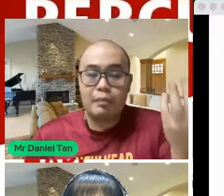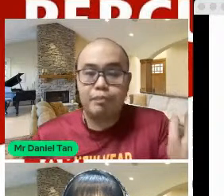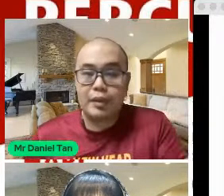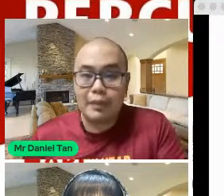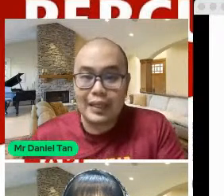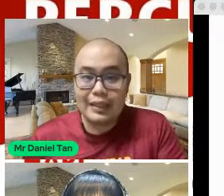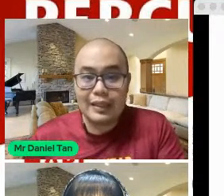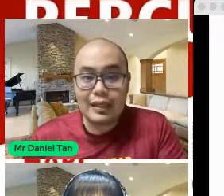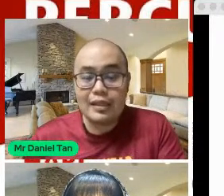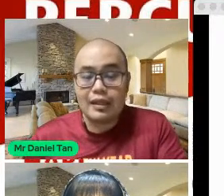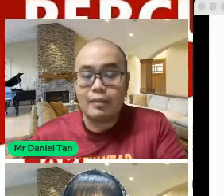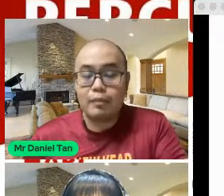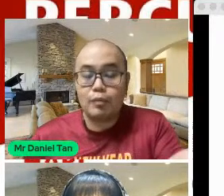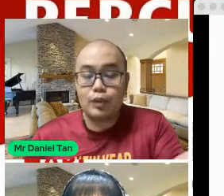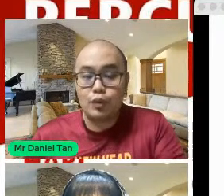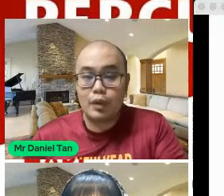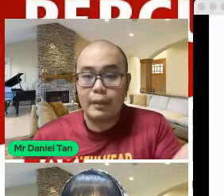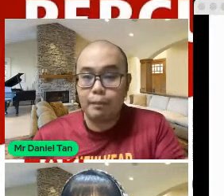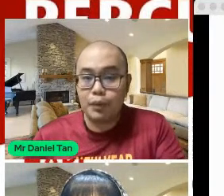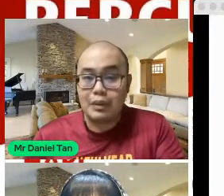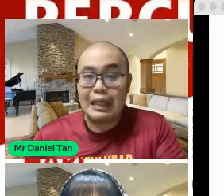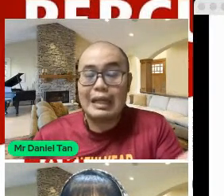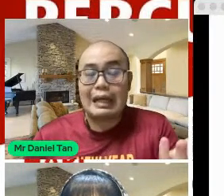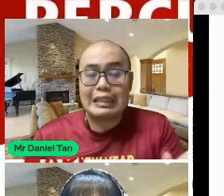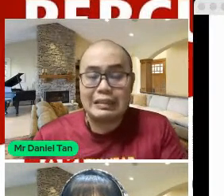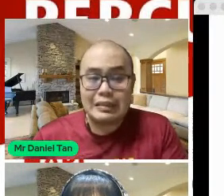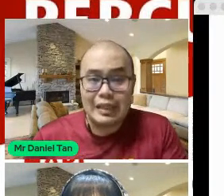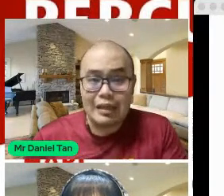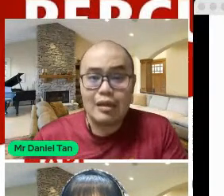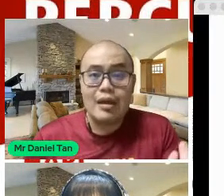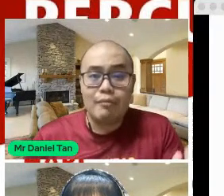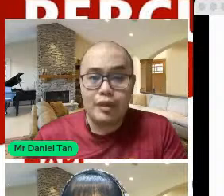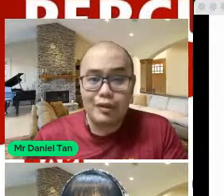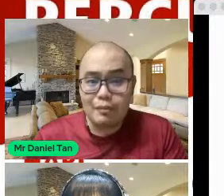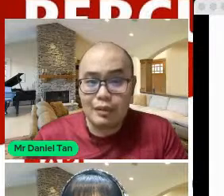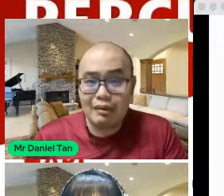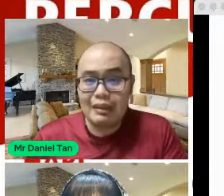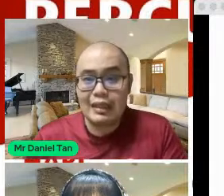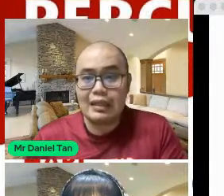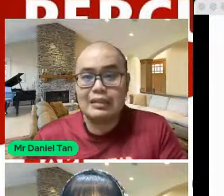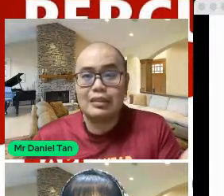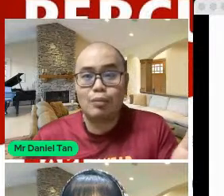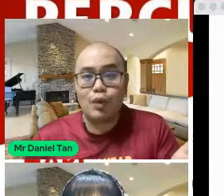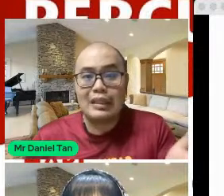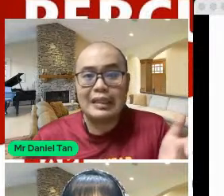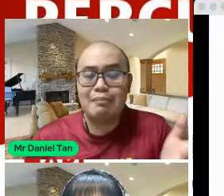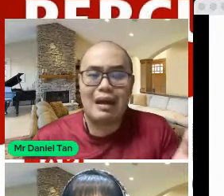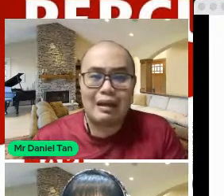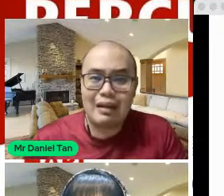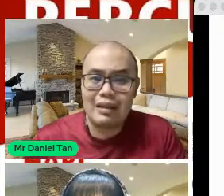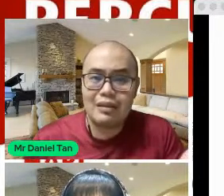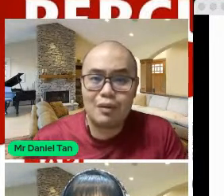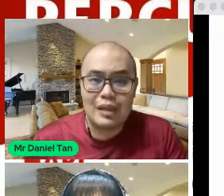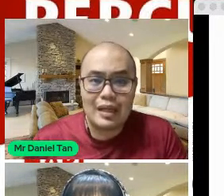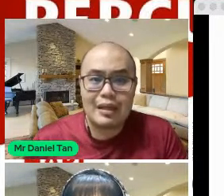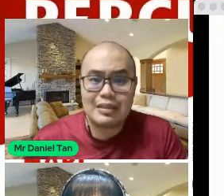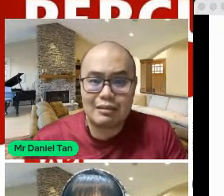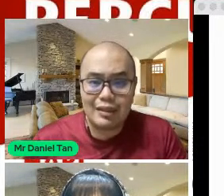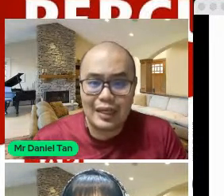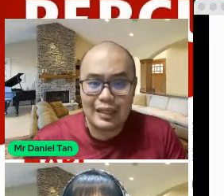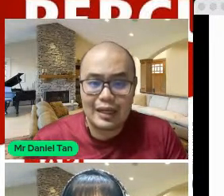adalah untuk mempermainkan penduduk Kampung dan aksinya bibinya Semua dimakan